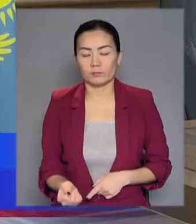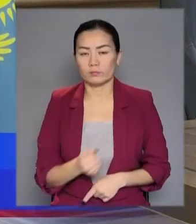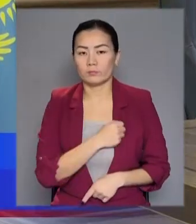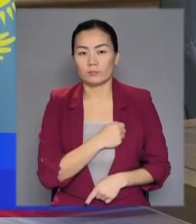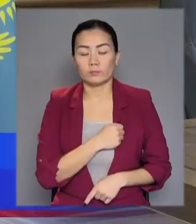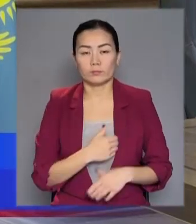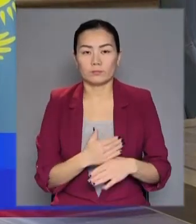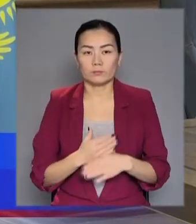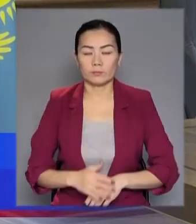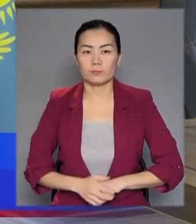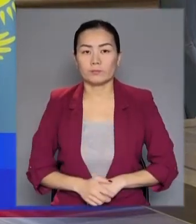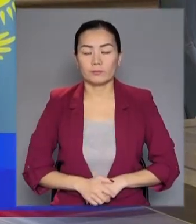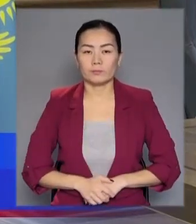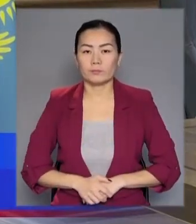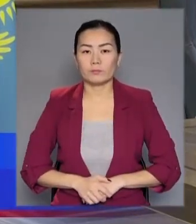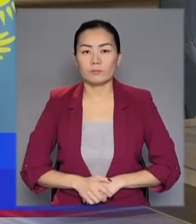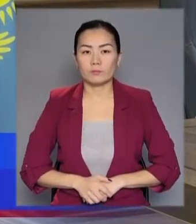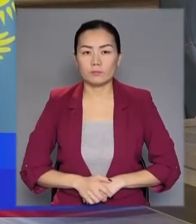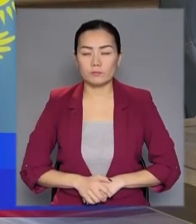жандар.